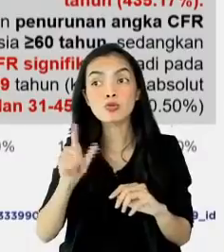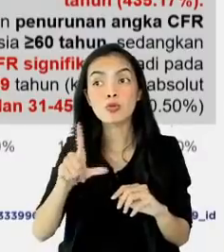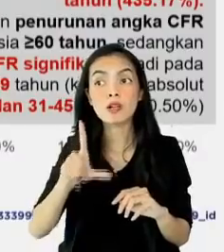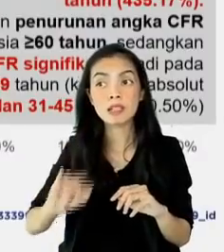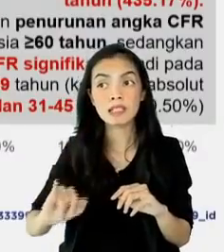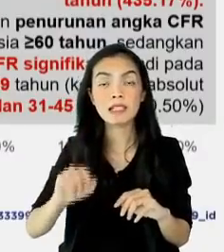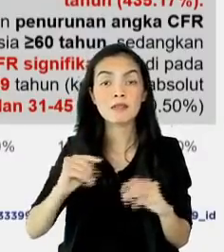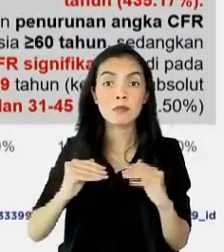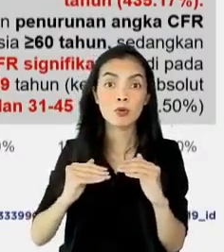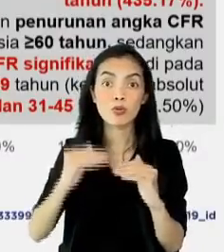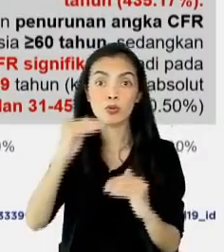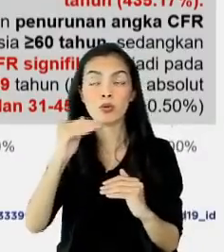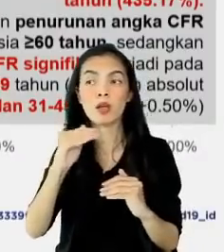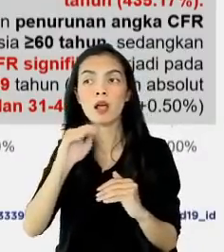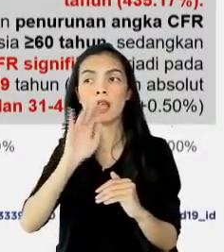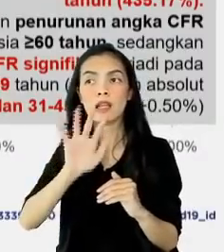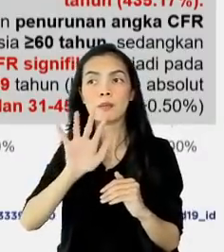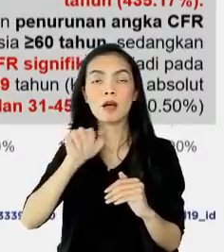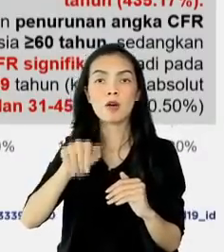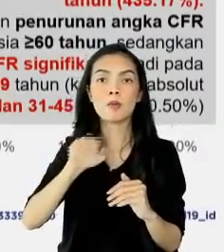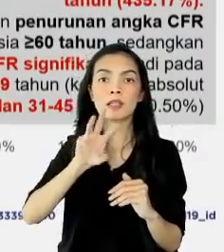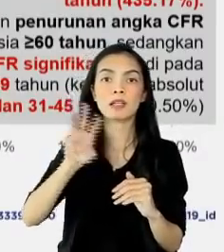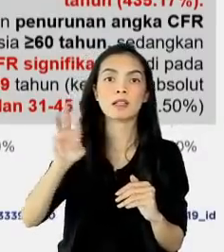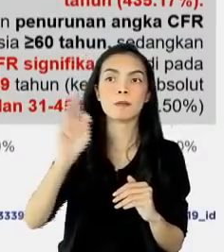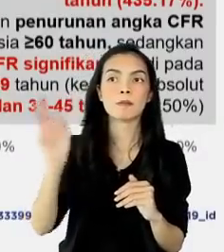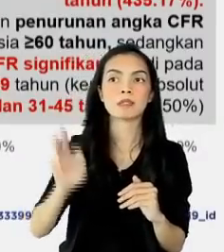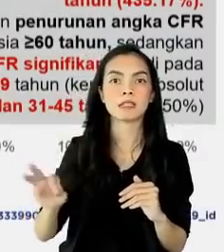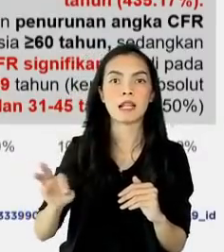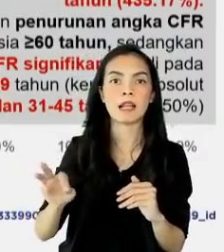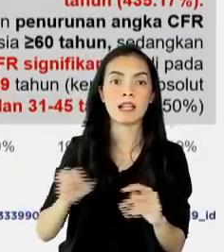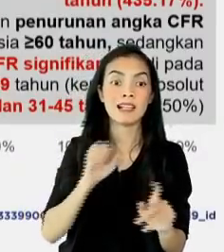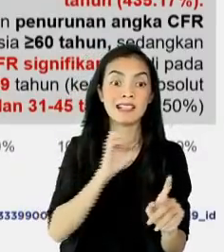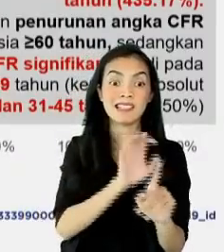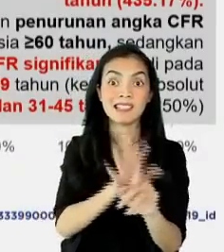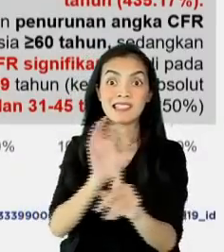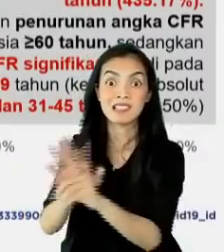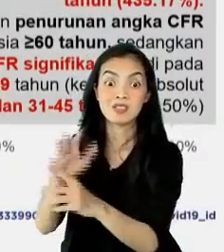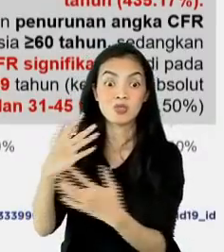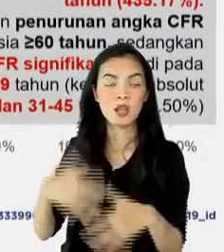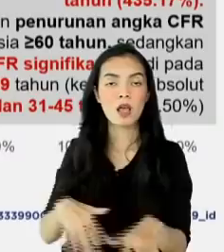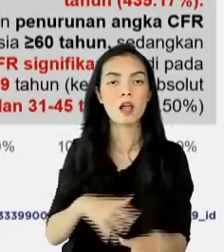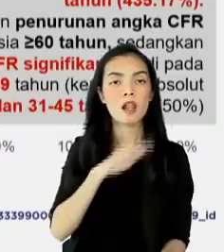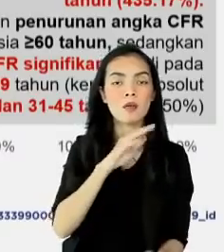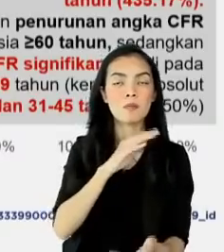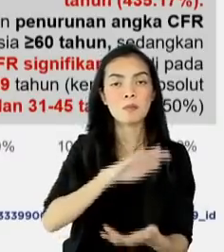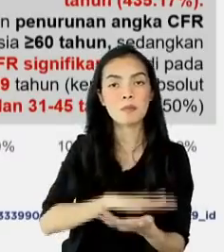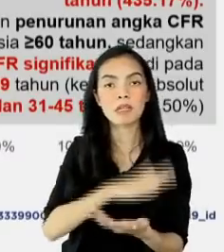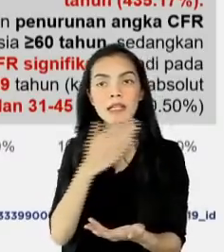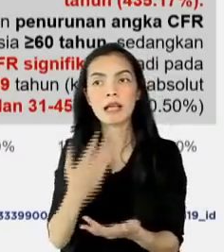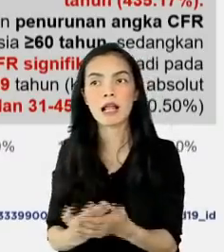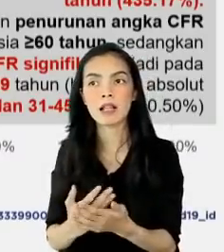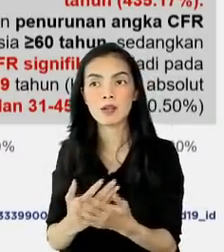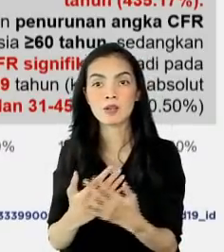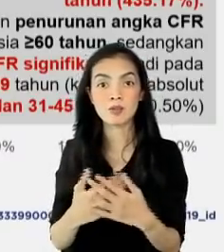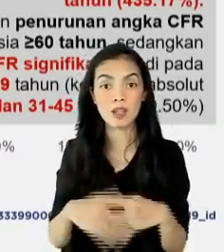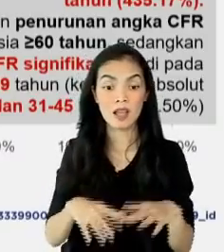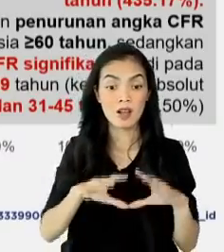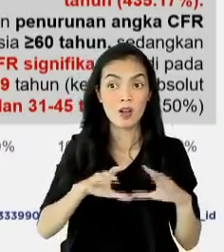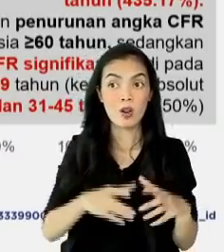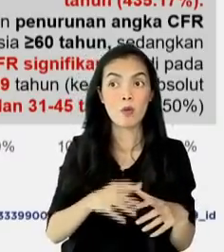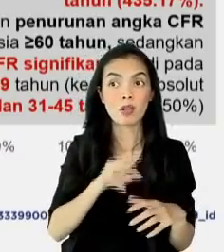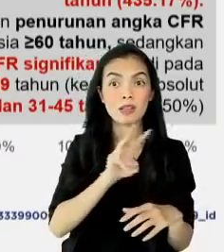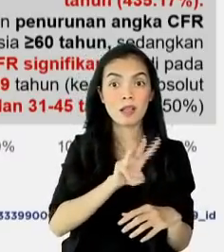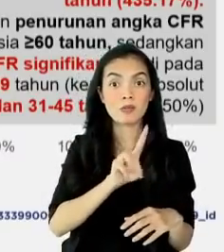yang berusia 46 sampai 59 tahun, mereka terinfeksi kemudian mereka meninggal. Peringkat kedua 31 sampai 45